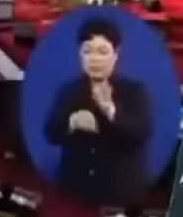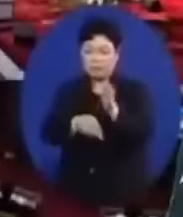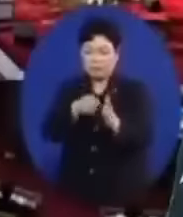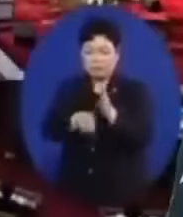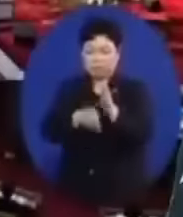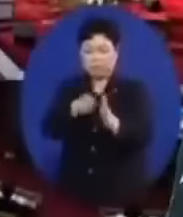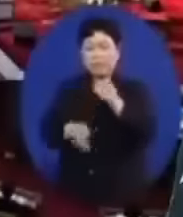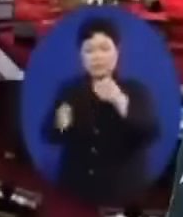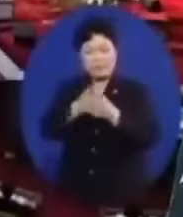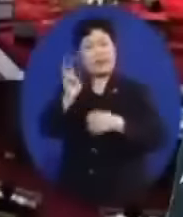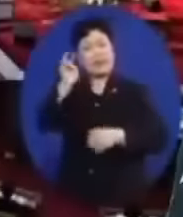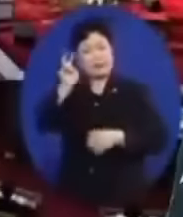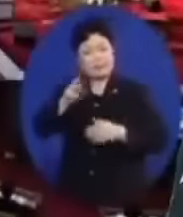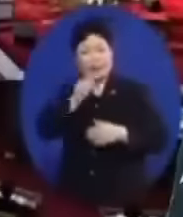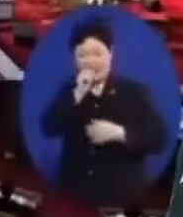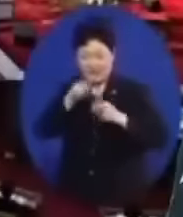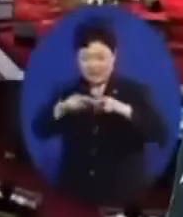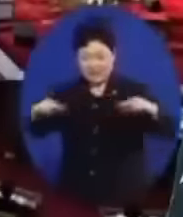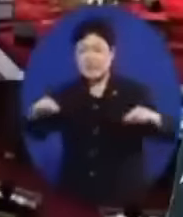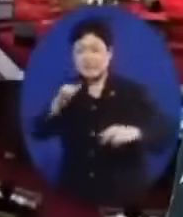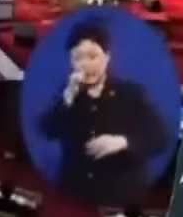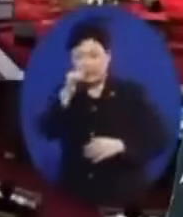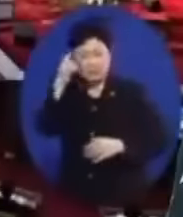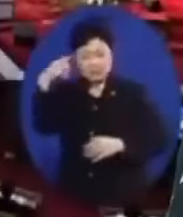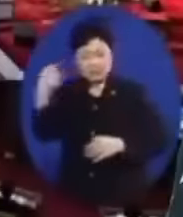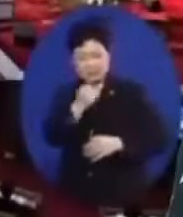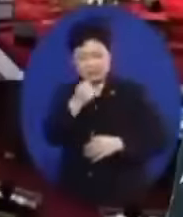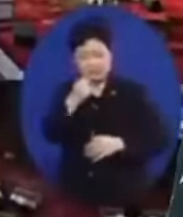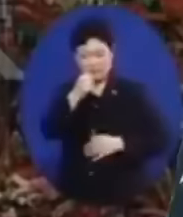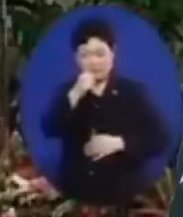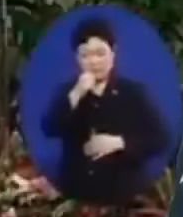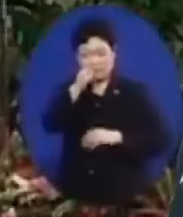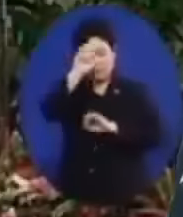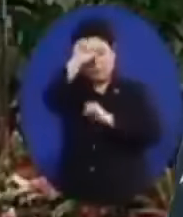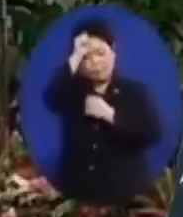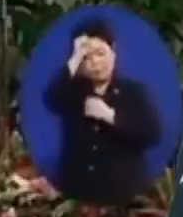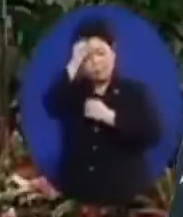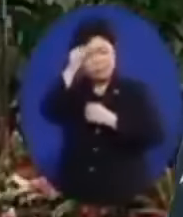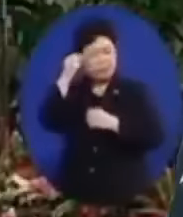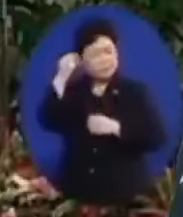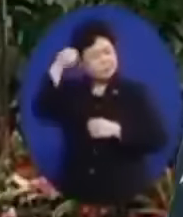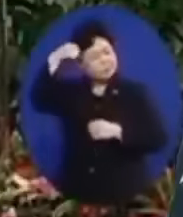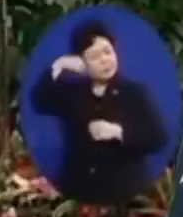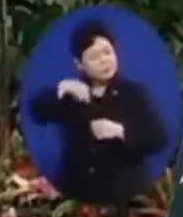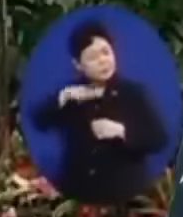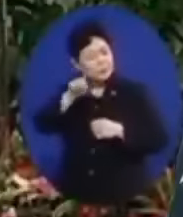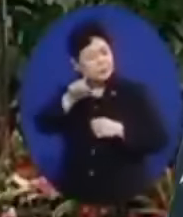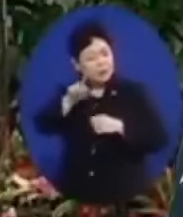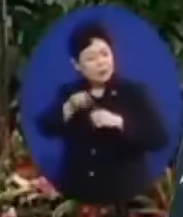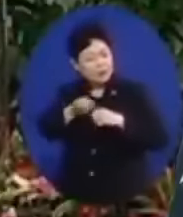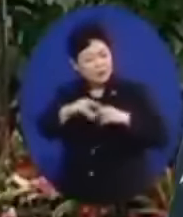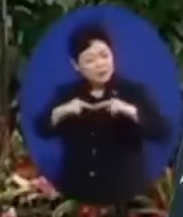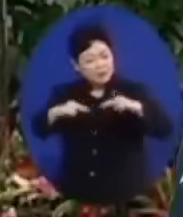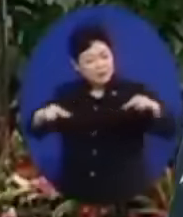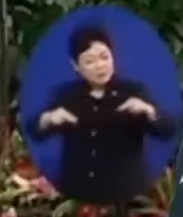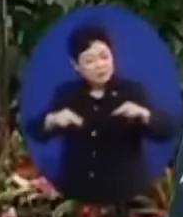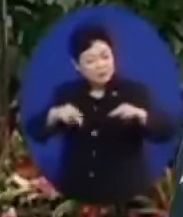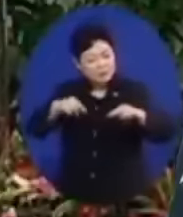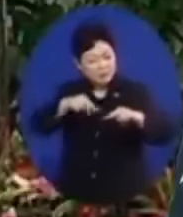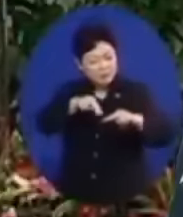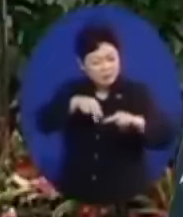철길이 분명히 있을 것이거든요. 잠시 후에 발에 철길이 닿는 느낌이 있습니다. 그래서 한치 앞도 보이지 않는 어둠